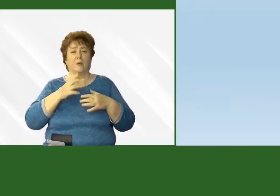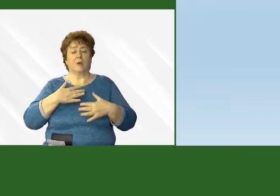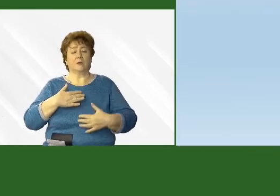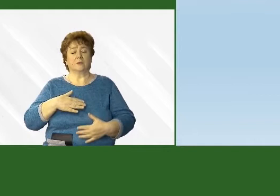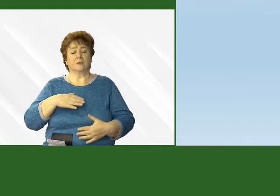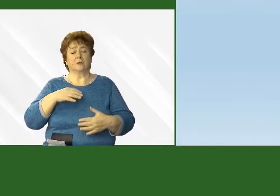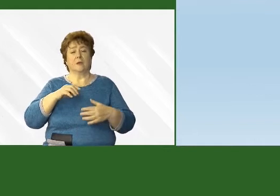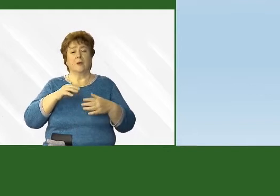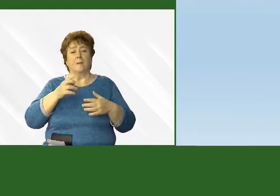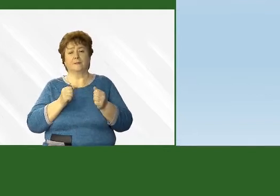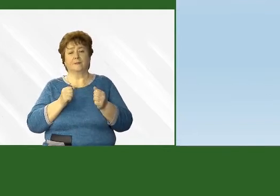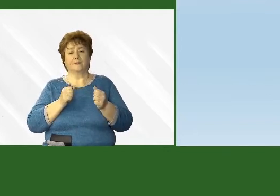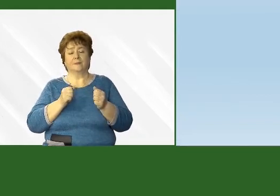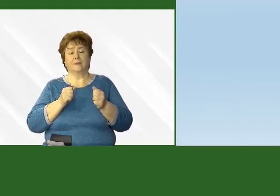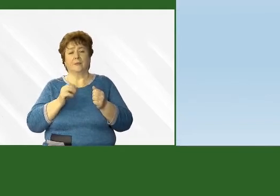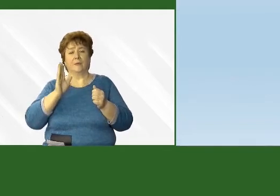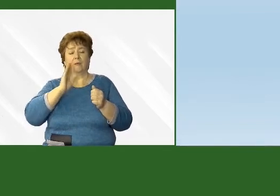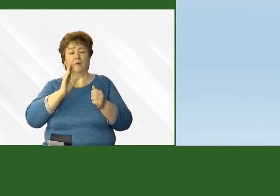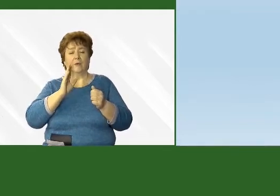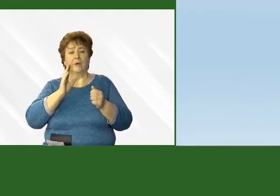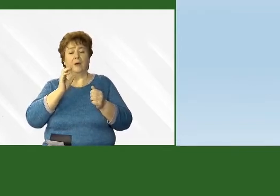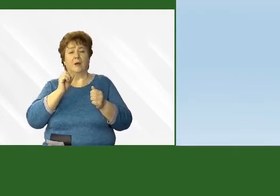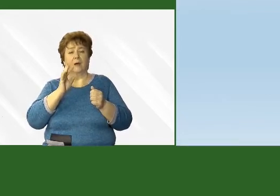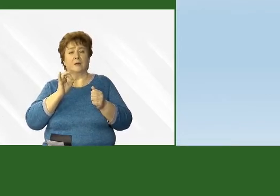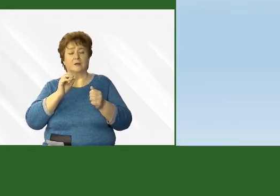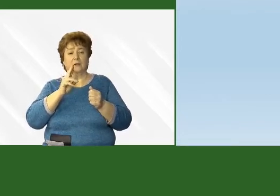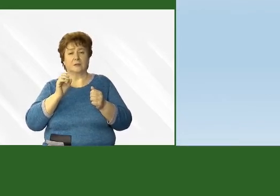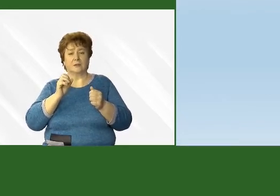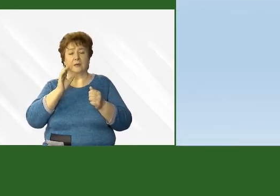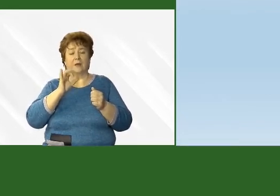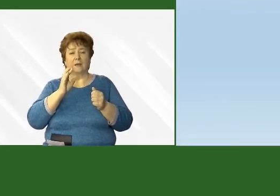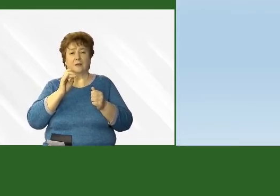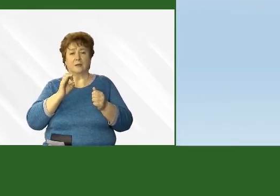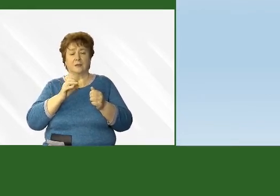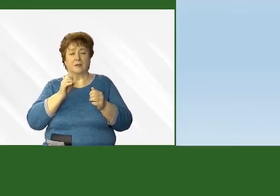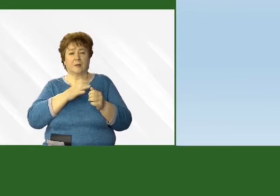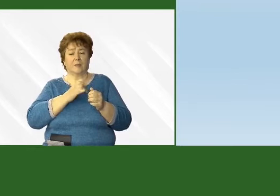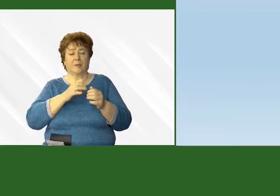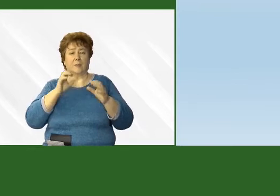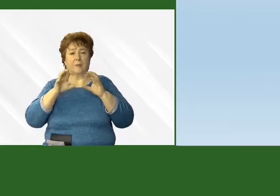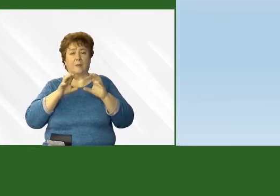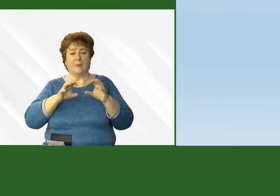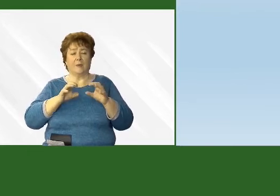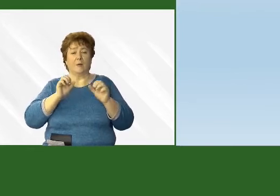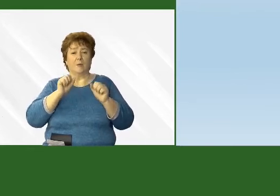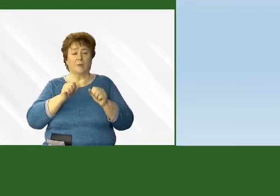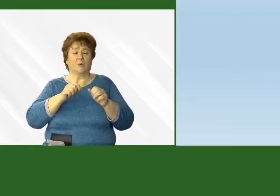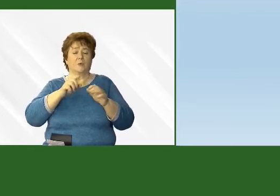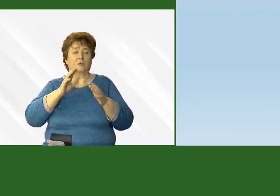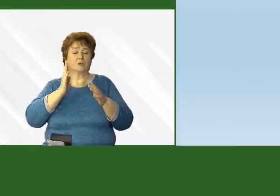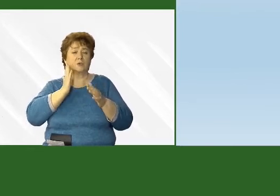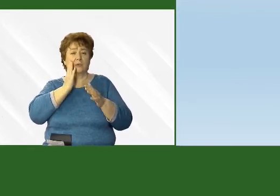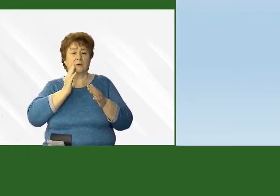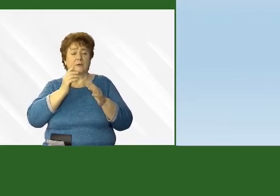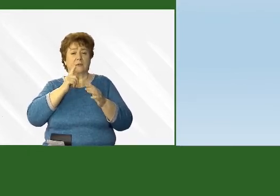белая продольная полоса. В водах Арктики и Антарктики белые пятна могут приобретать желтовато-зеленый